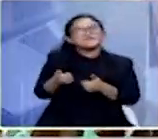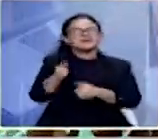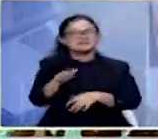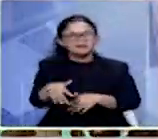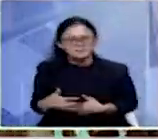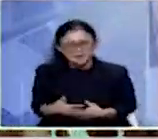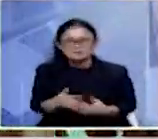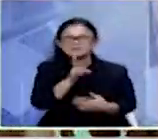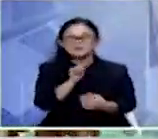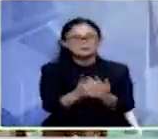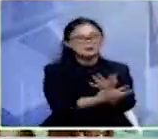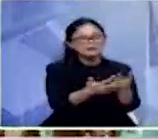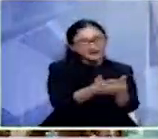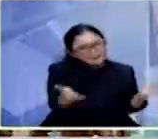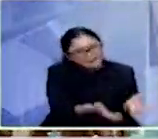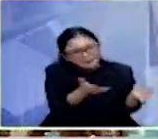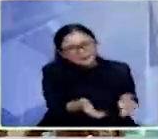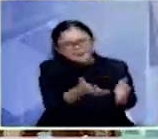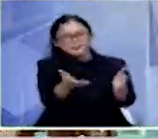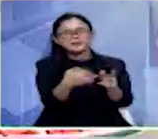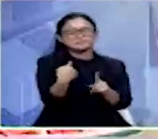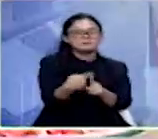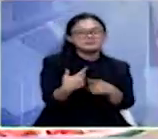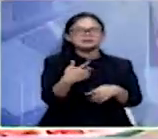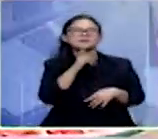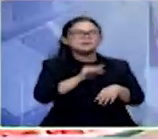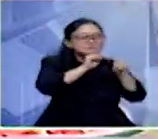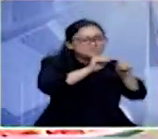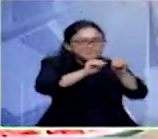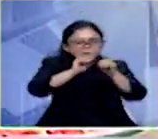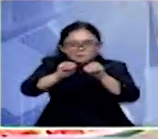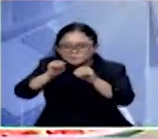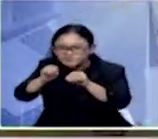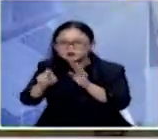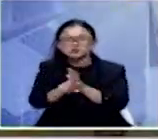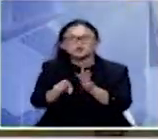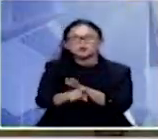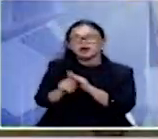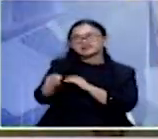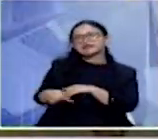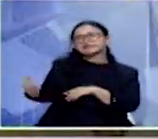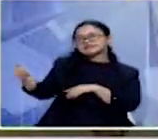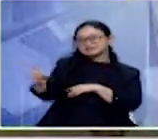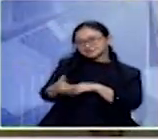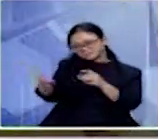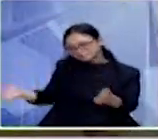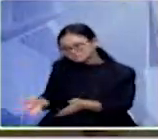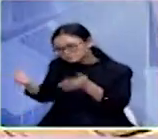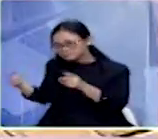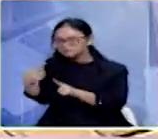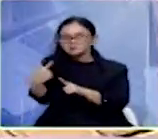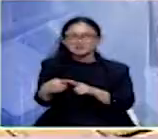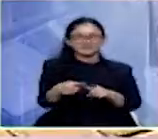pemberdayaan masyarakat, keberadaan komunitas ini juga sebagai sarana edukasi, seperti budidaya ikan dan latihan bertanam padi.